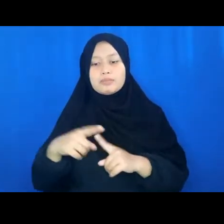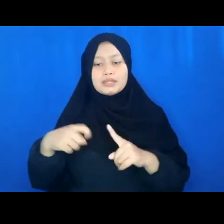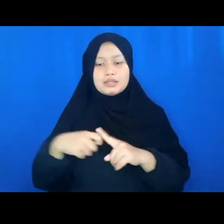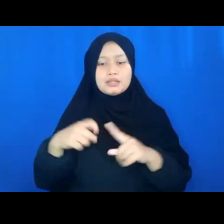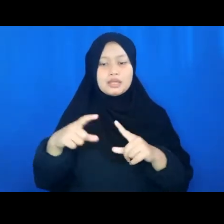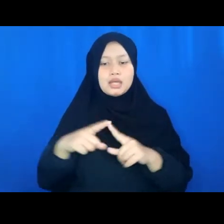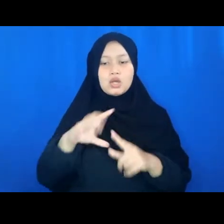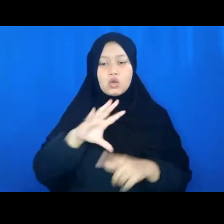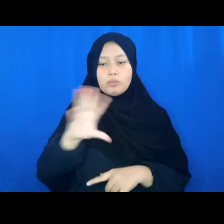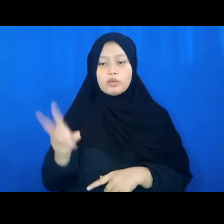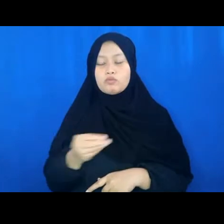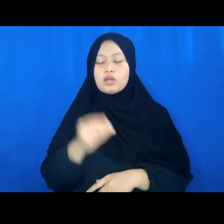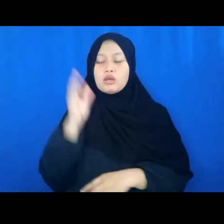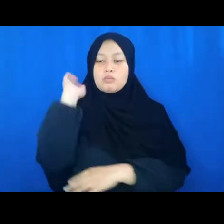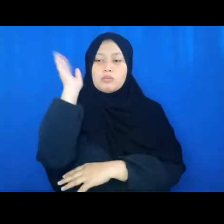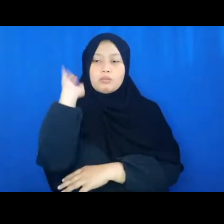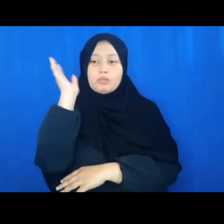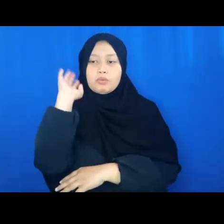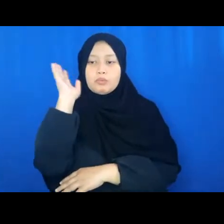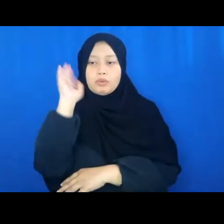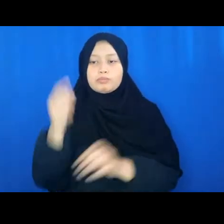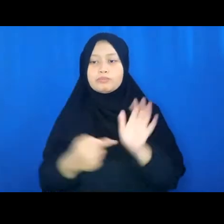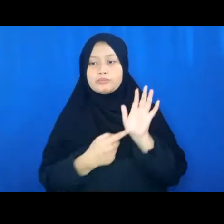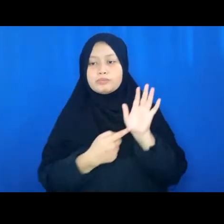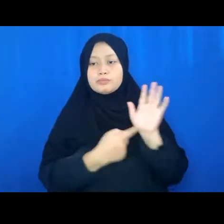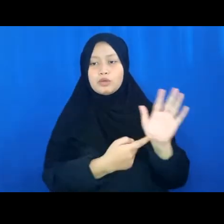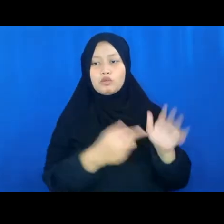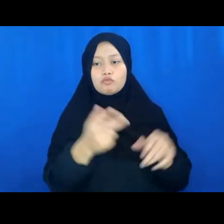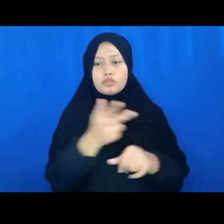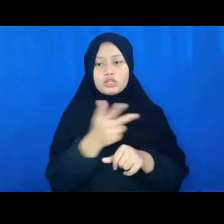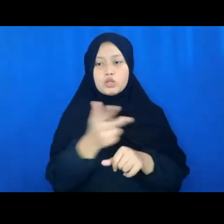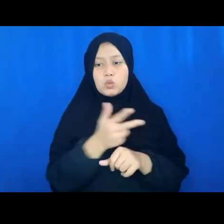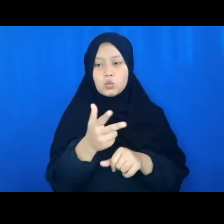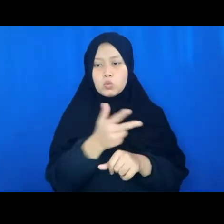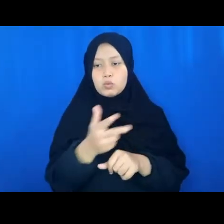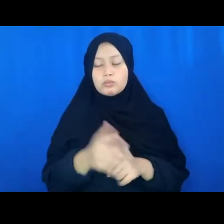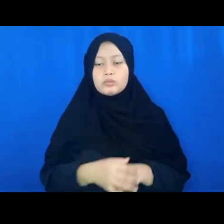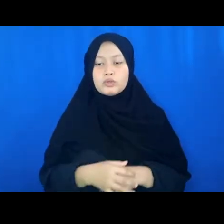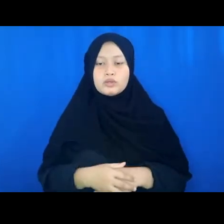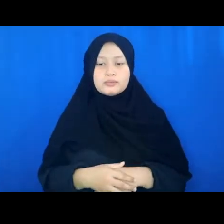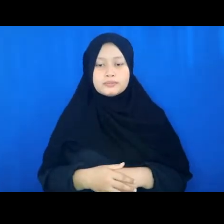kinot speech yang akan ditayangkan melalui video sebagai berikut enggak